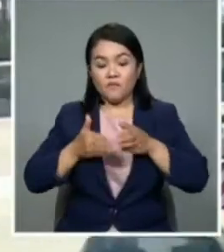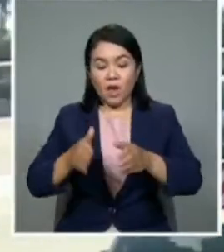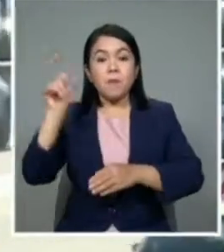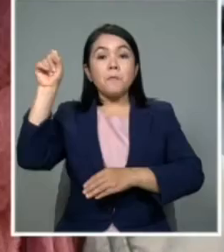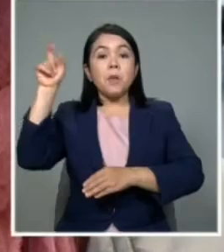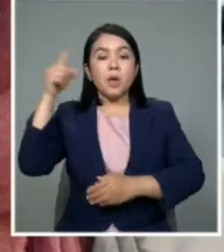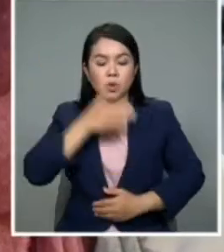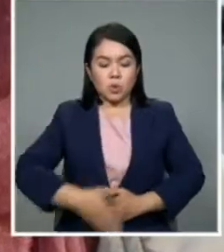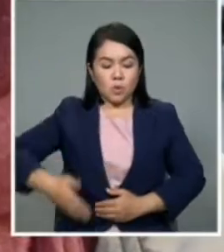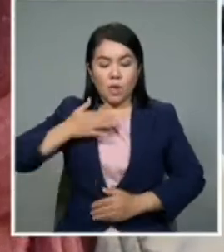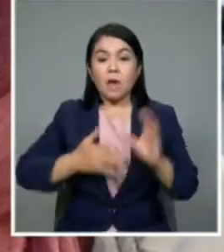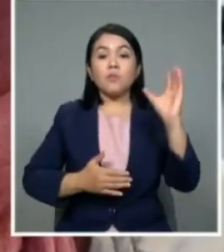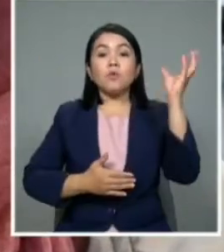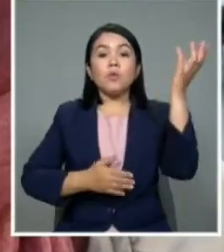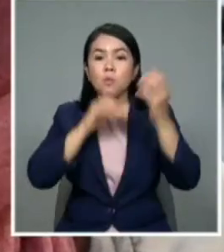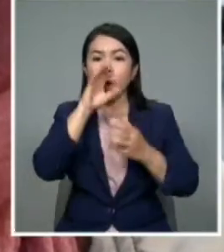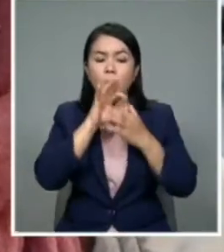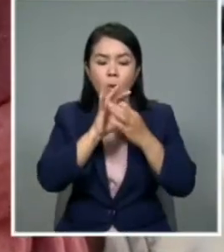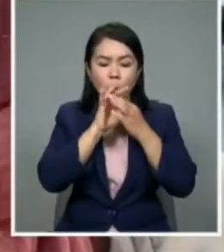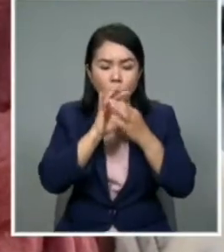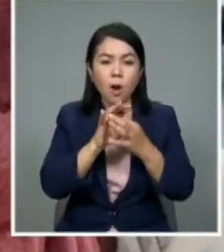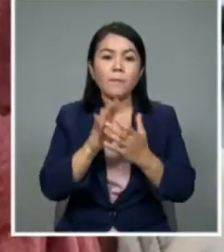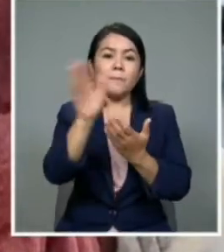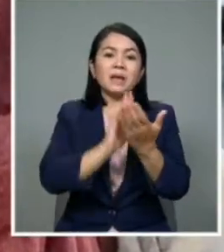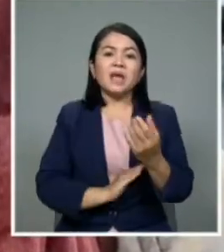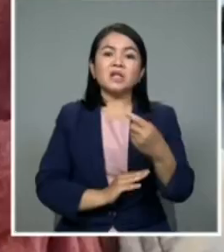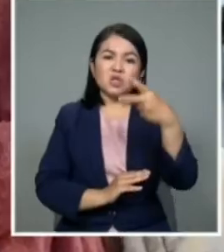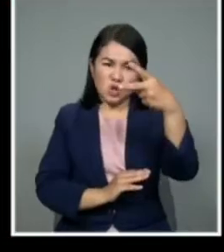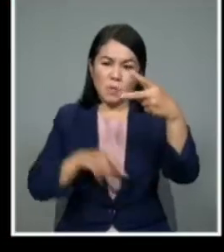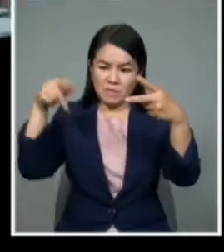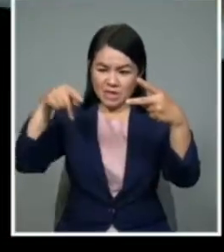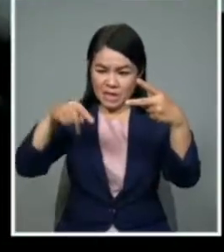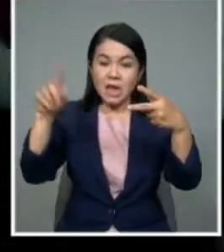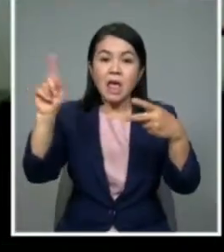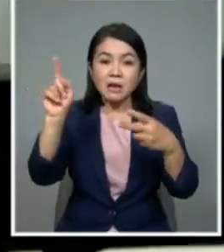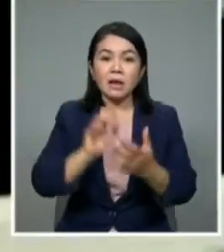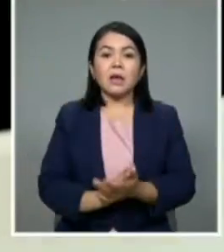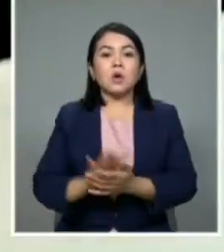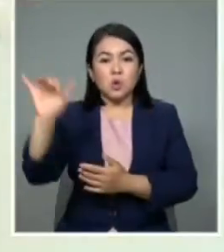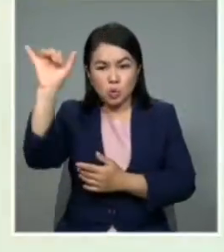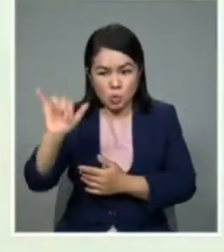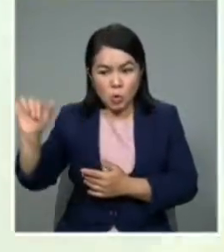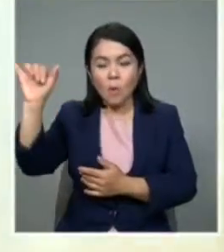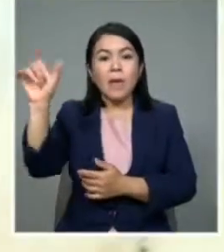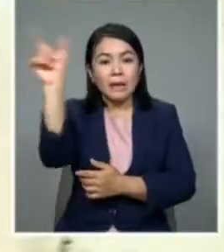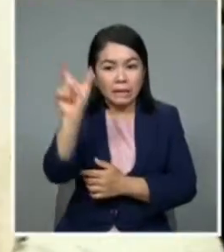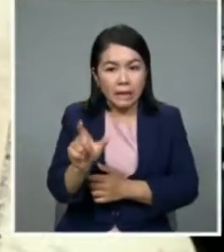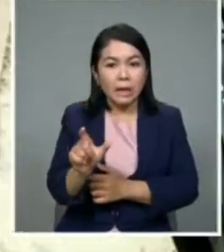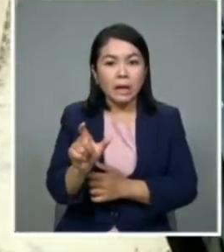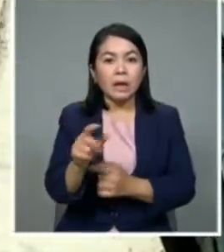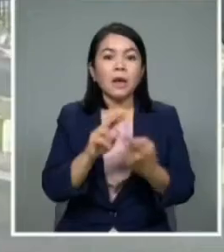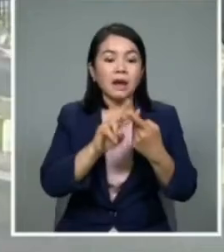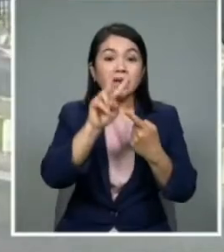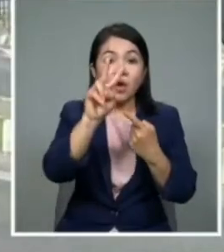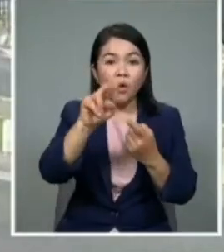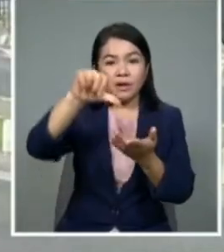งองค์การอนามัยโลกแสดงความเป็นห่วง2ประเทศเป็นพิเศษตอนนี้1ประเทศอยู่ที่ยุโรปนะครับก็คืออิตาลีอีกประเทศหนึ่